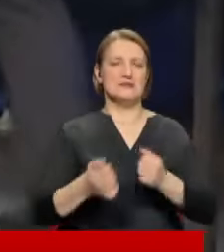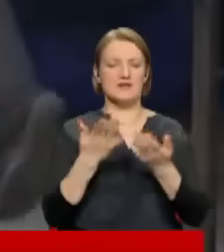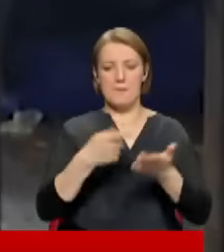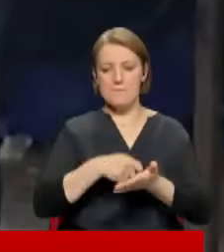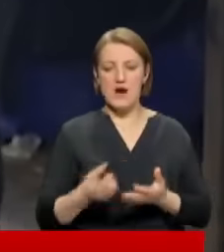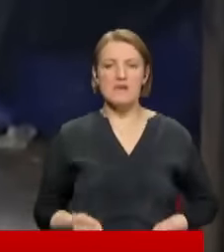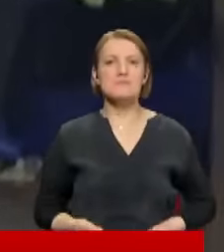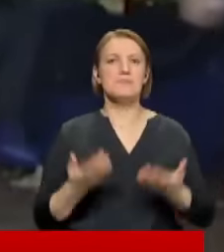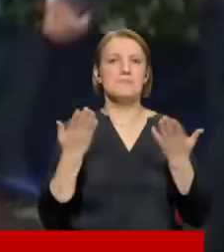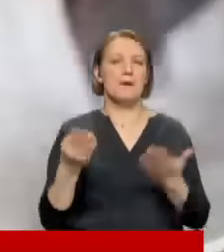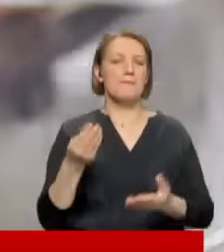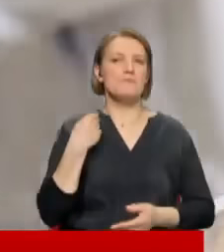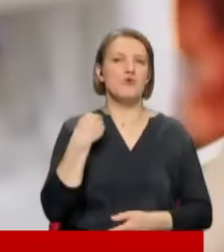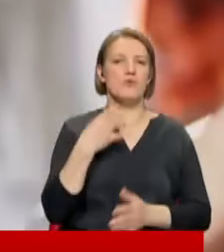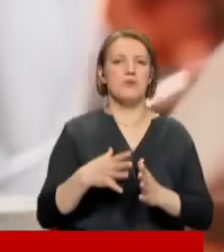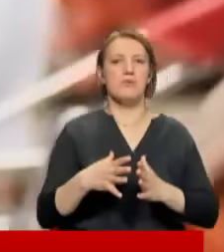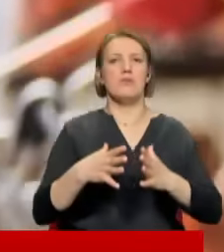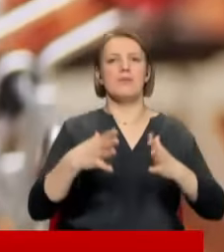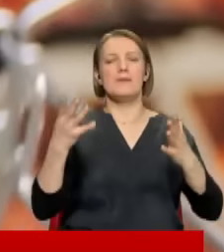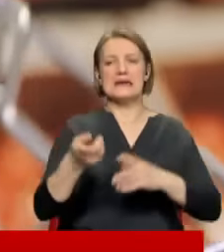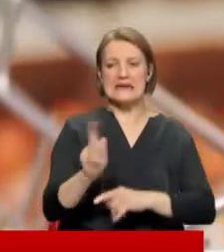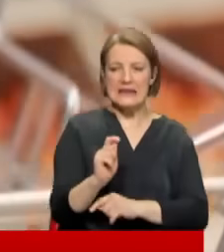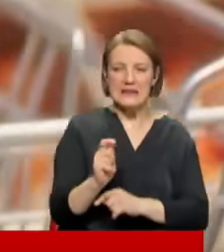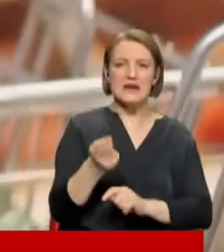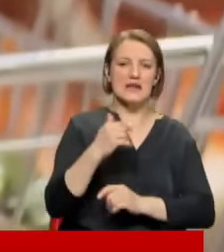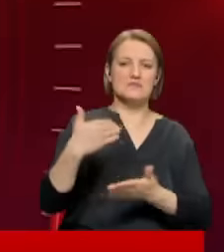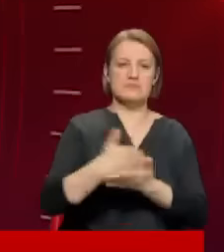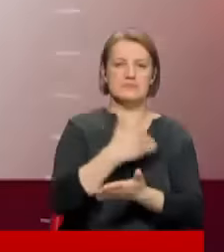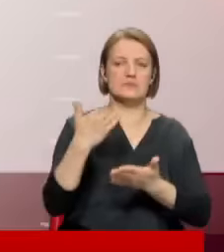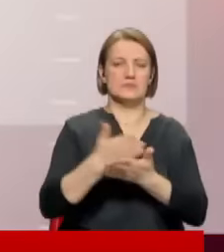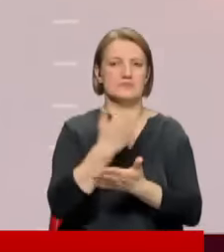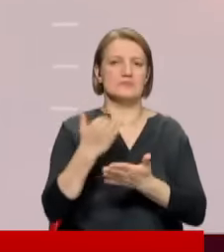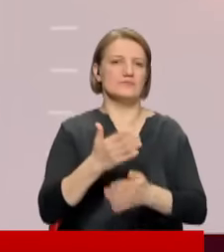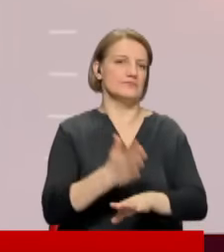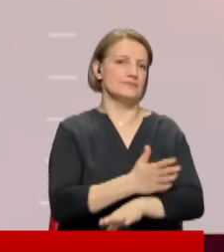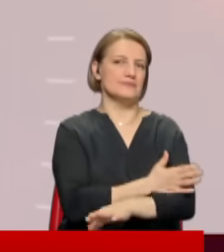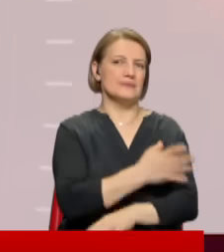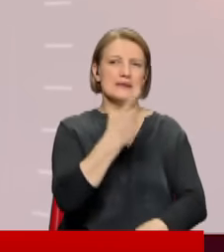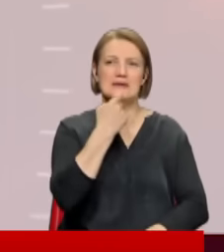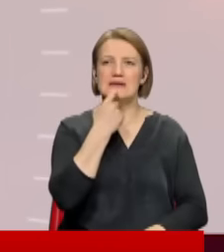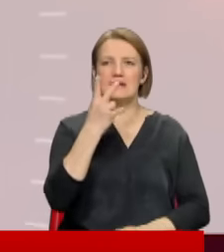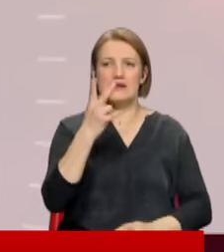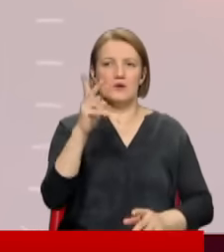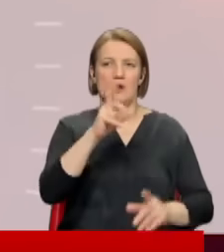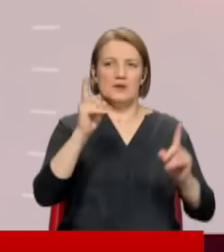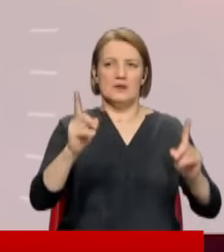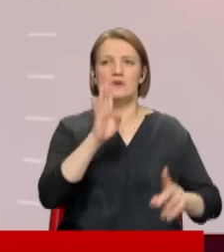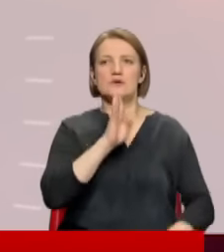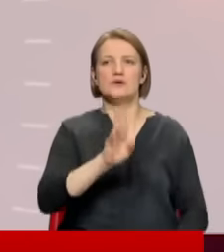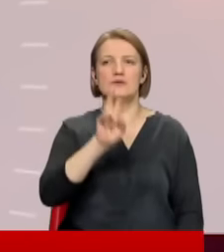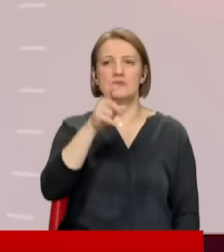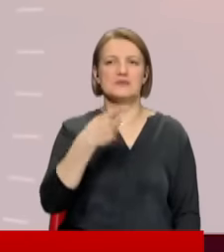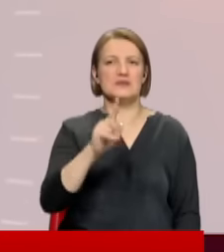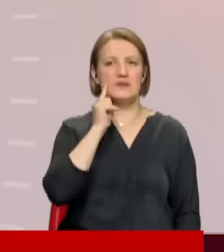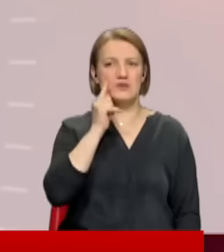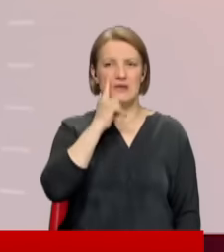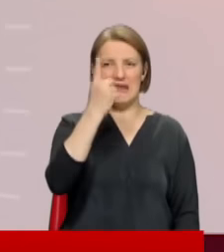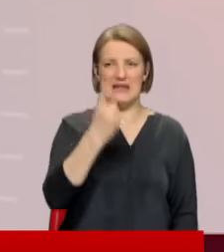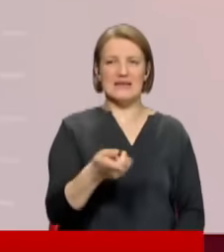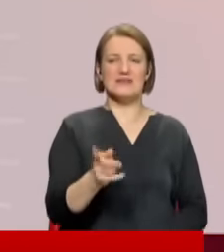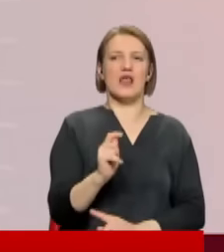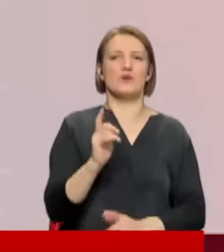Maaş yetmeyince, borçlar biriktikçe krediye ve kredi kartına yüklendi vatandaş. Yılın ilk 3 ayında 478 bin kişi ilk